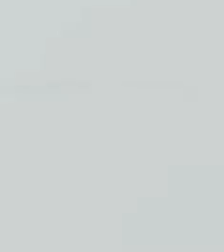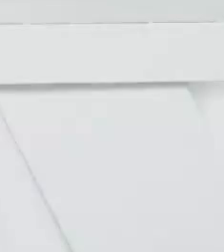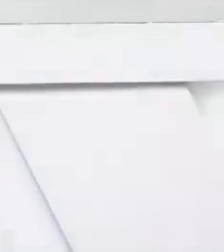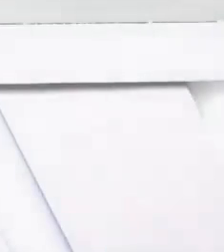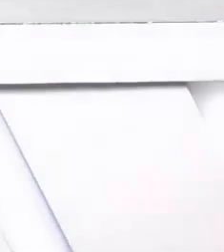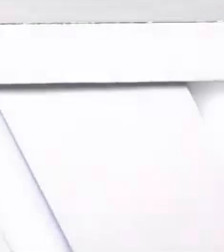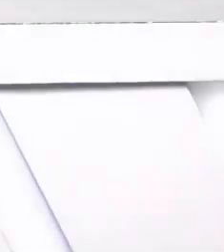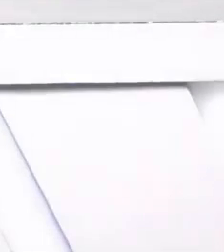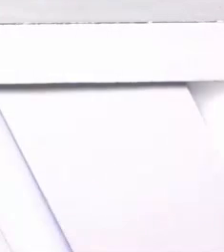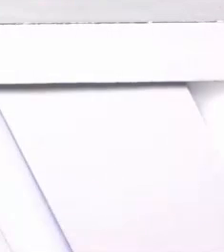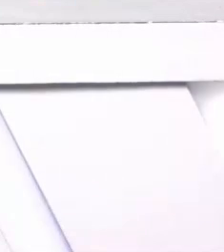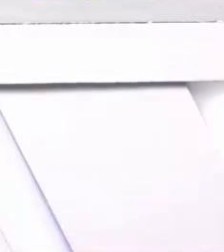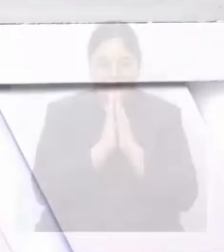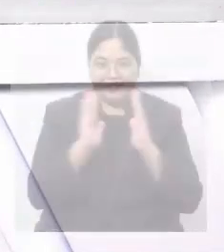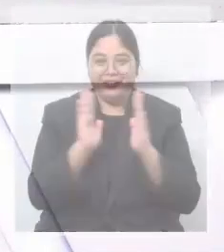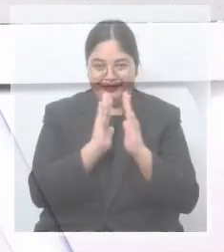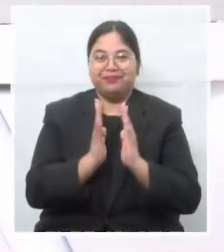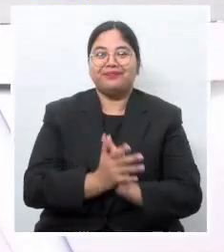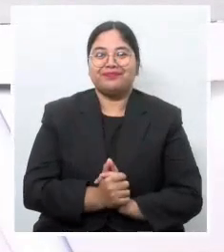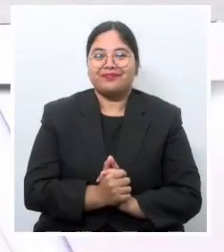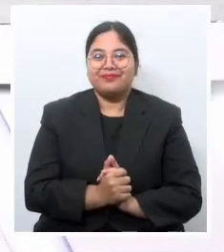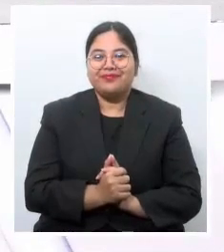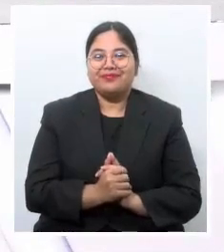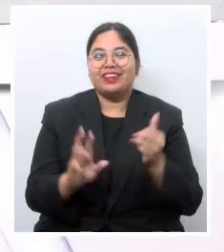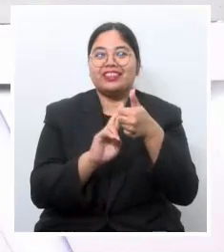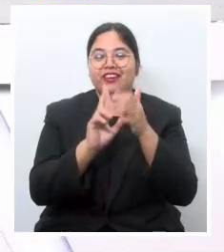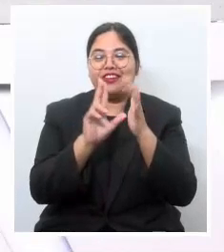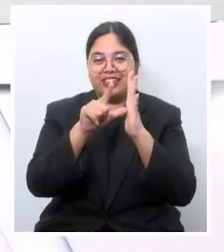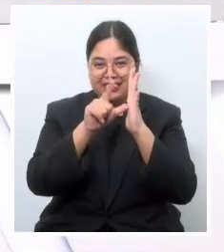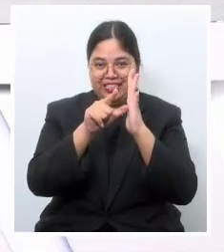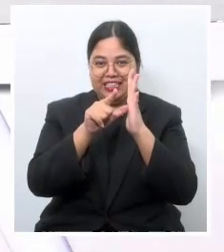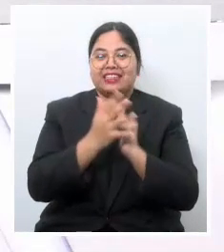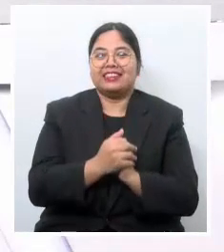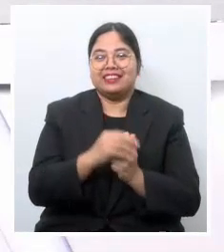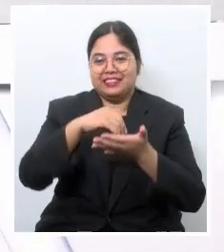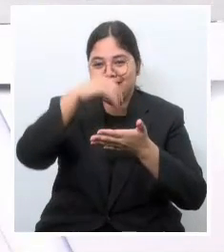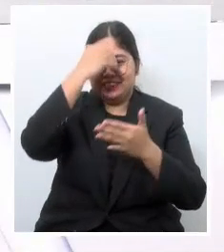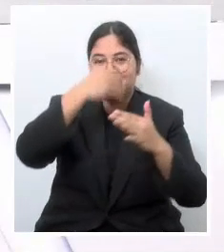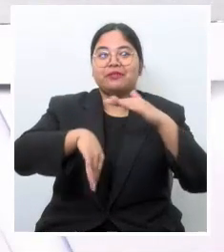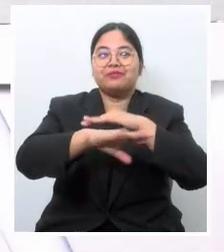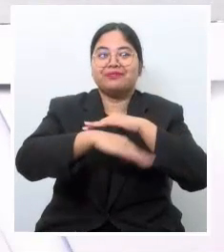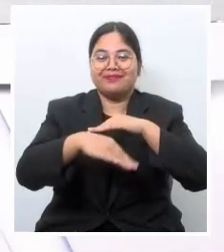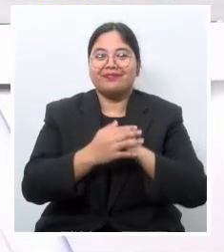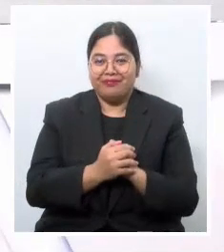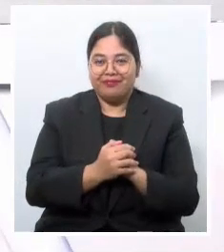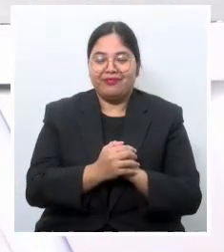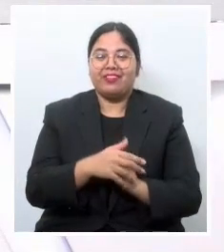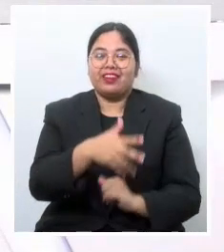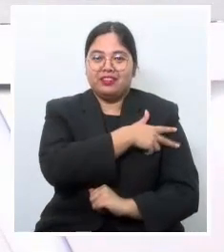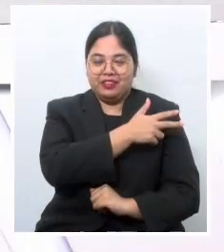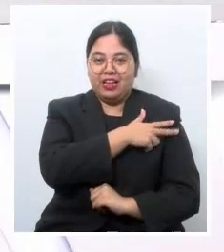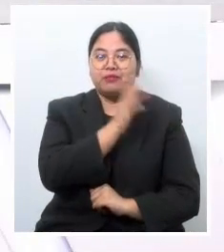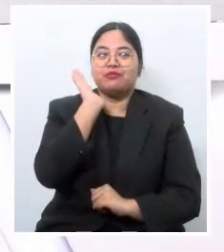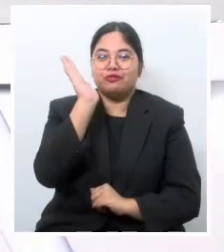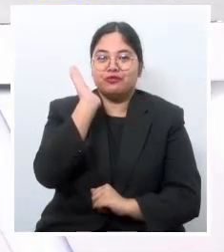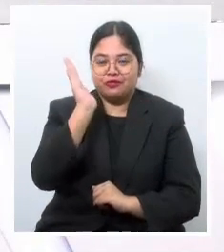ครับขอบคุณท่านดรเกตทิพย์สุภวนิชท่านรองเลขาธิการคณะกรรมการการศึกษาขั้นพื้นฐานนะคะแล้วก็ท่านดรสมเจตพันพรหม